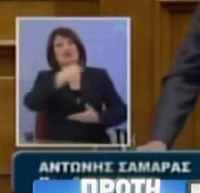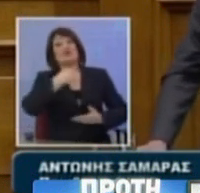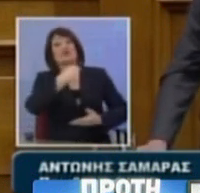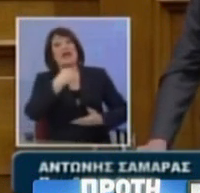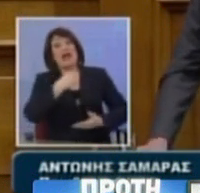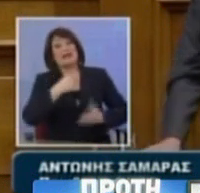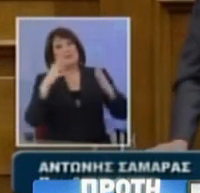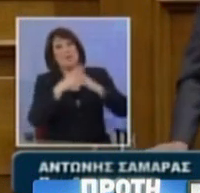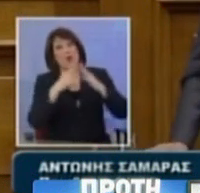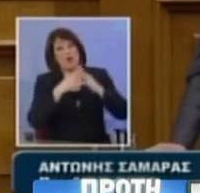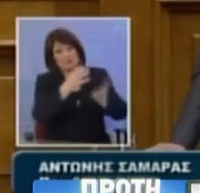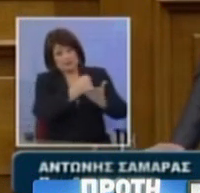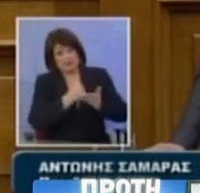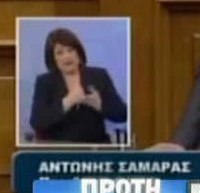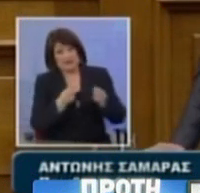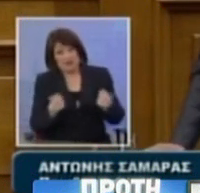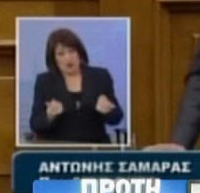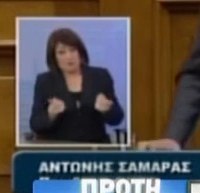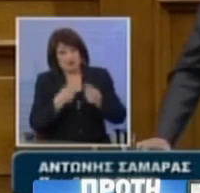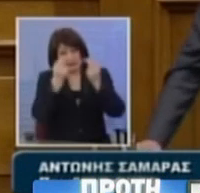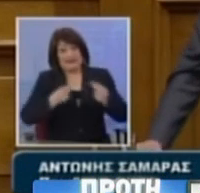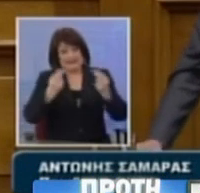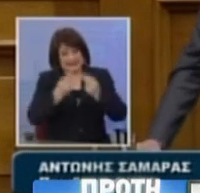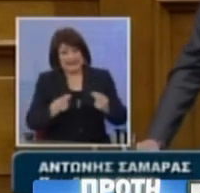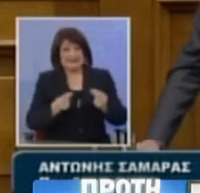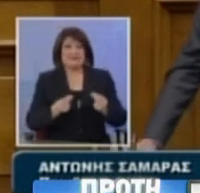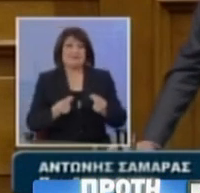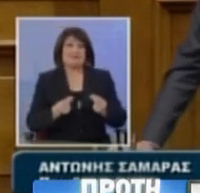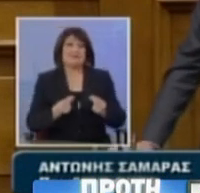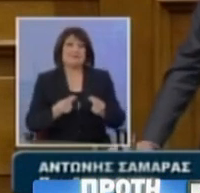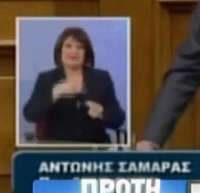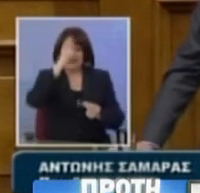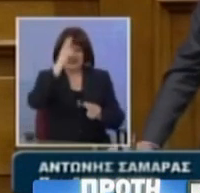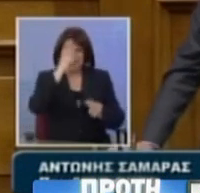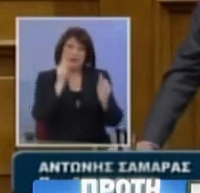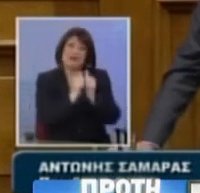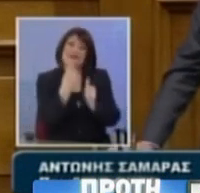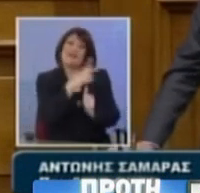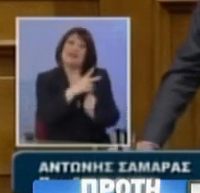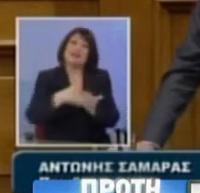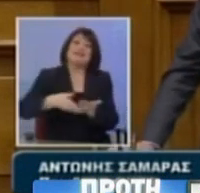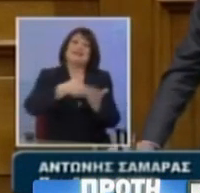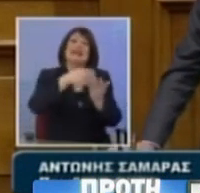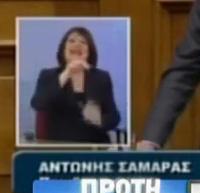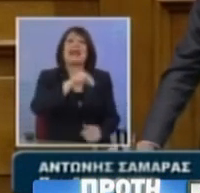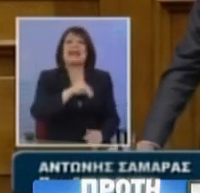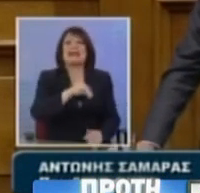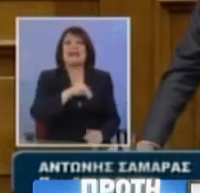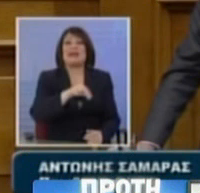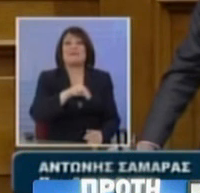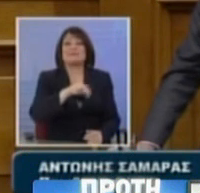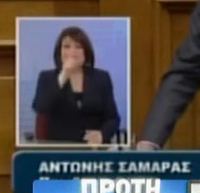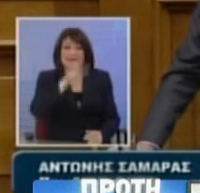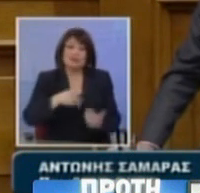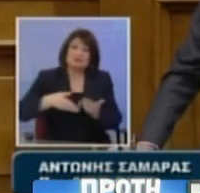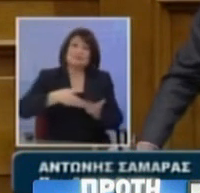των συντρόφων σας, γερμανών συντρόφων σας, του Ντελίνκε, που όμως δεν θέλουν να ακούσουν κουβέντα για το